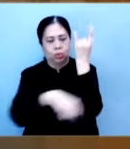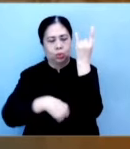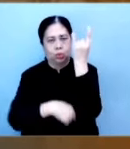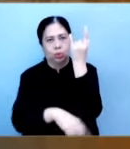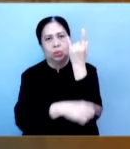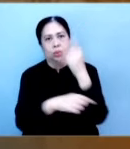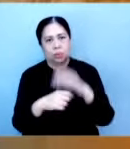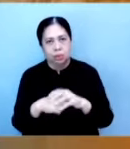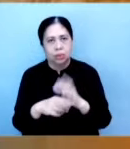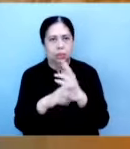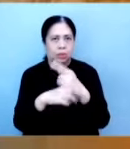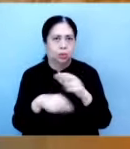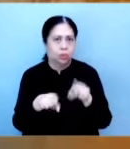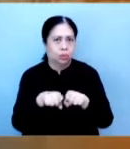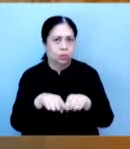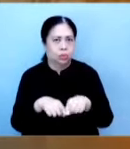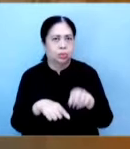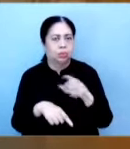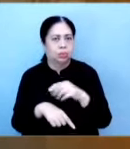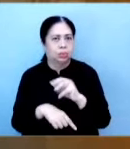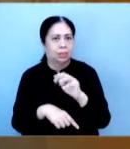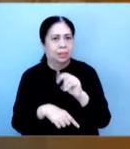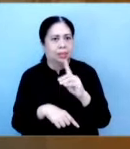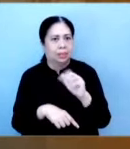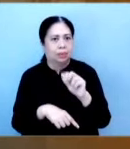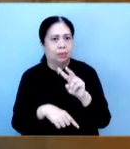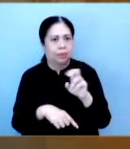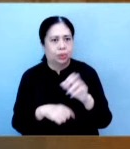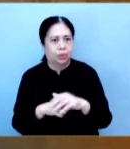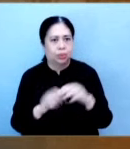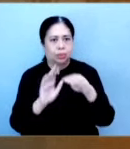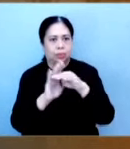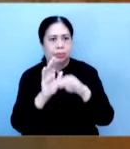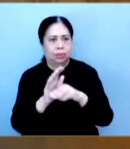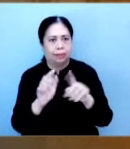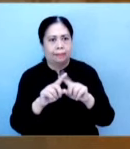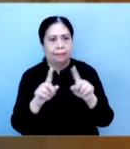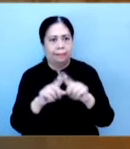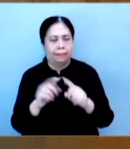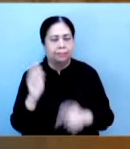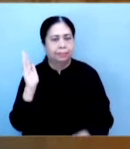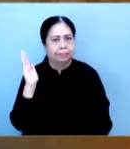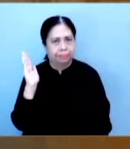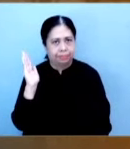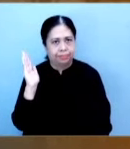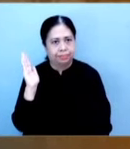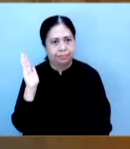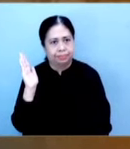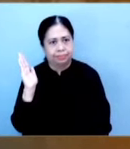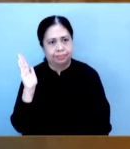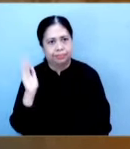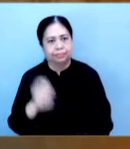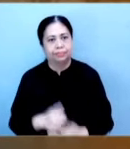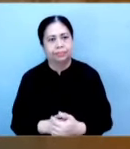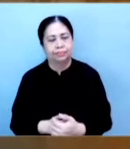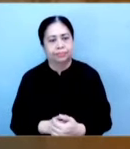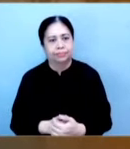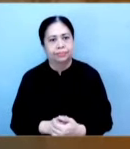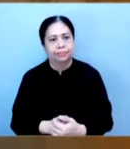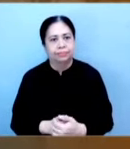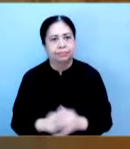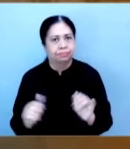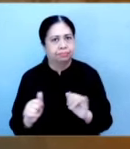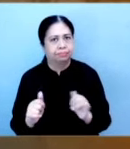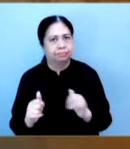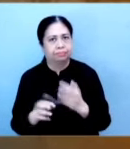Mindanao Avenue bukod pa riyan aayus din ang ilang bahagi ng payatas road sa Quezon City may roadworks din na Nakatakda sa